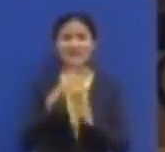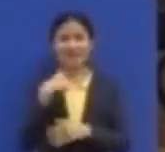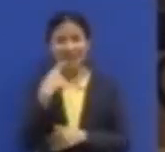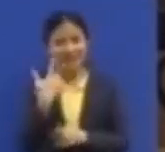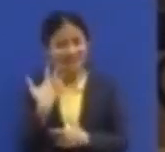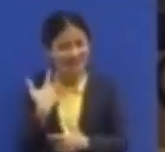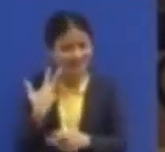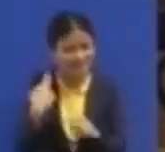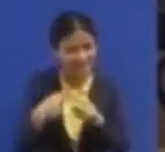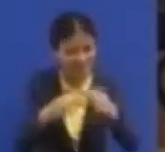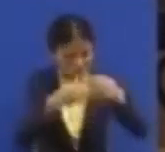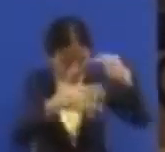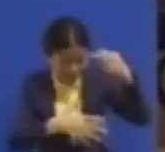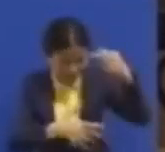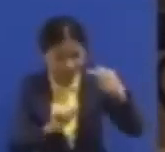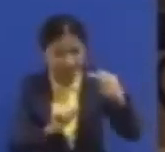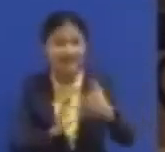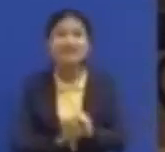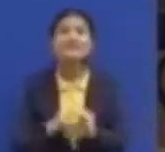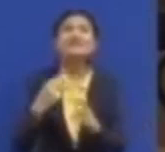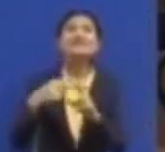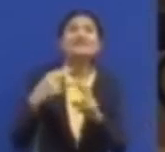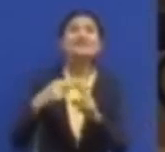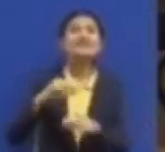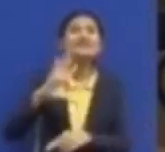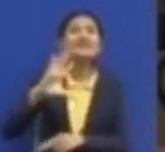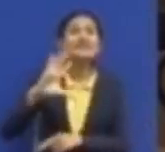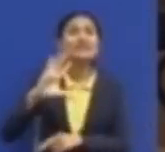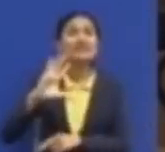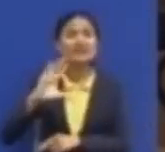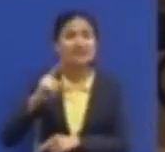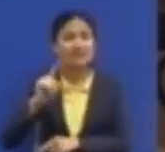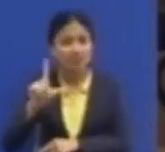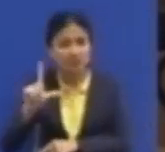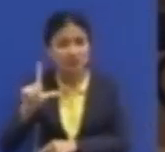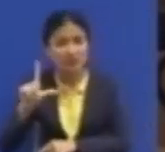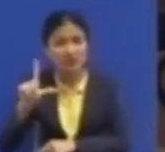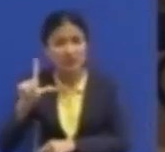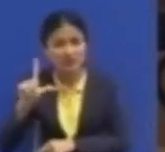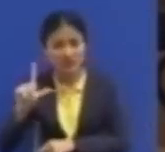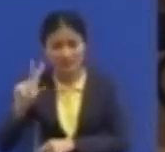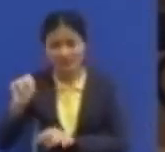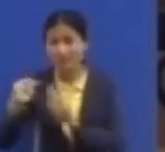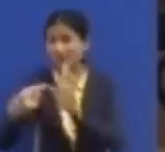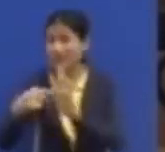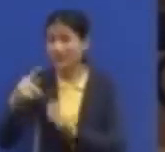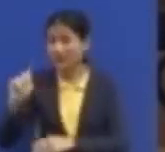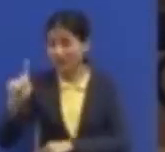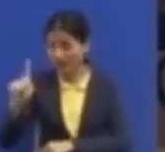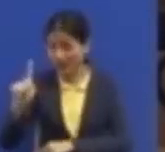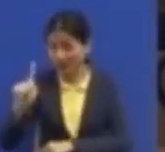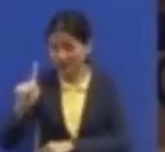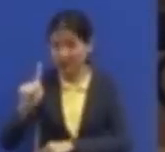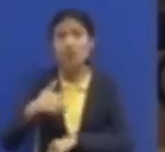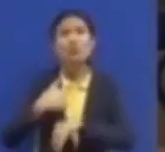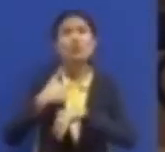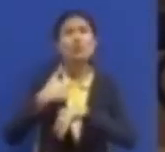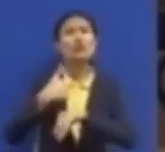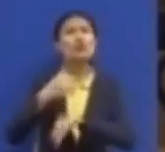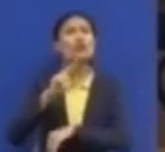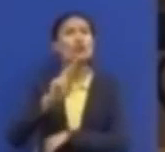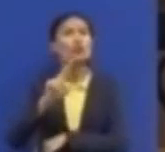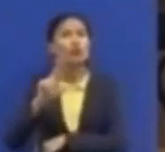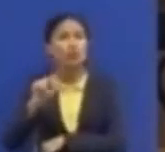คือคุณชลน่านก็รัฐมนตรีสาธารณสุขเก่ามีอะไรแล้วครับมีกัญชาหรือเปล่า